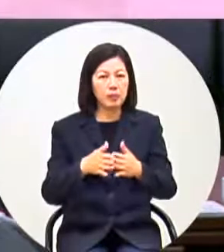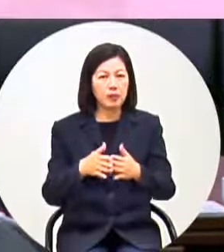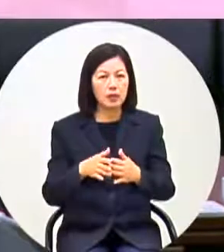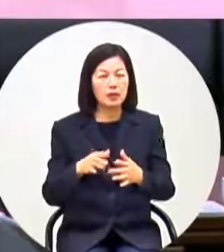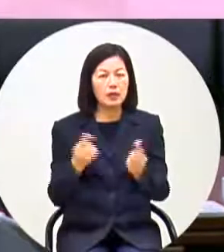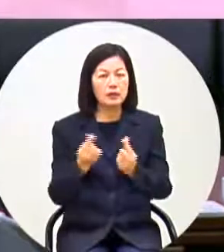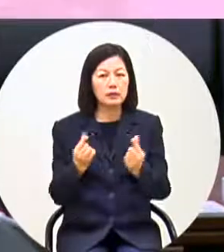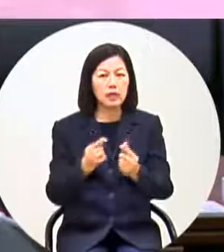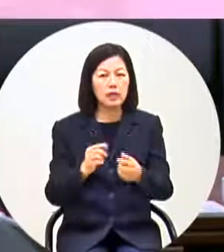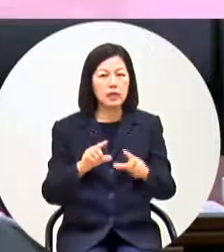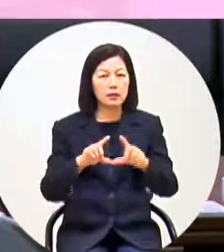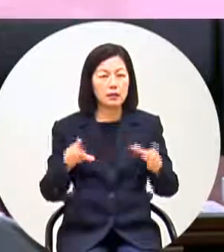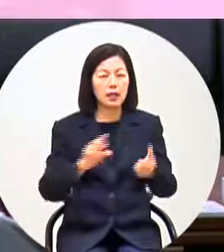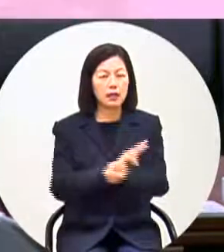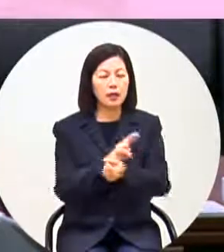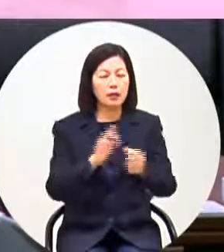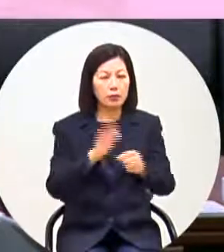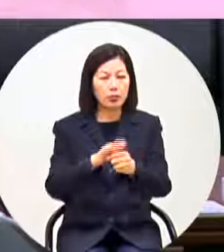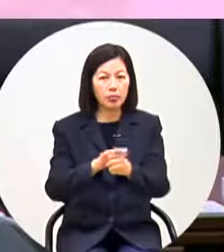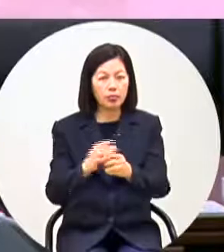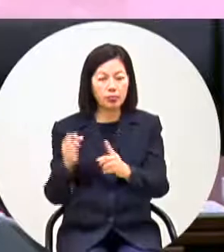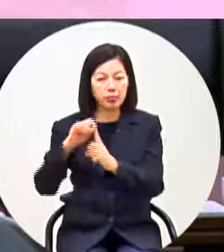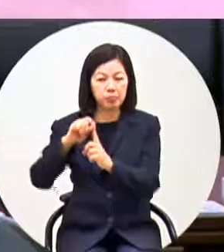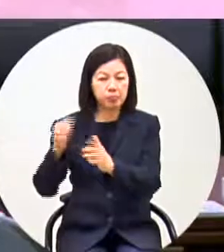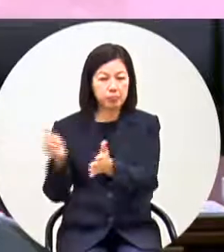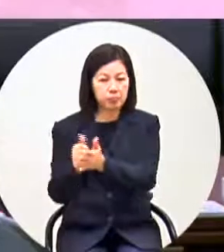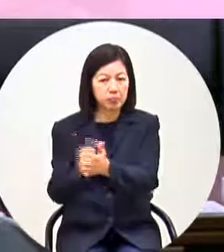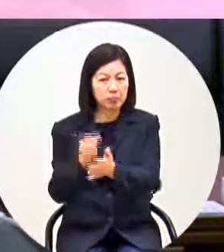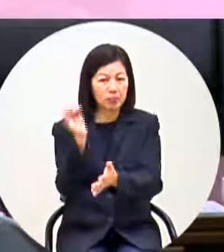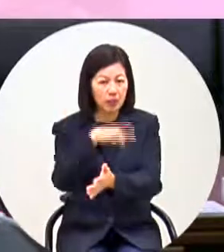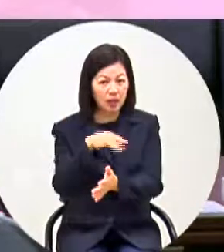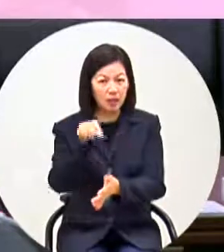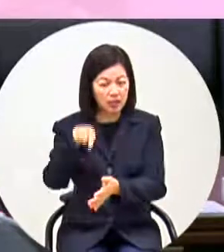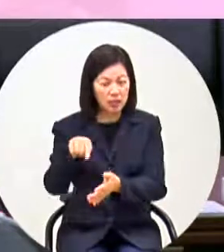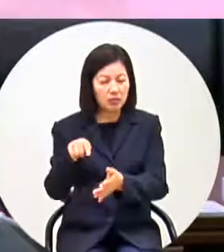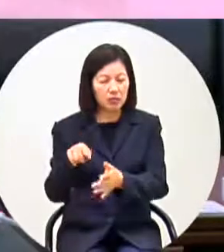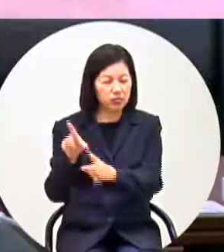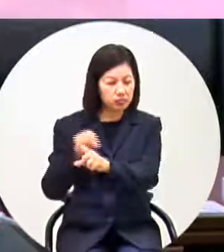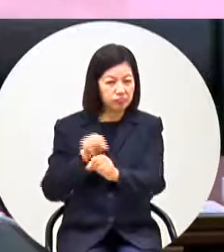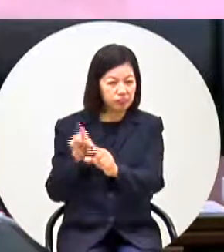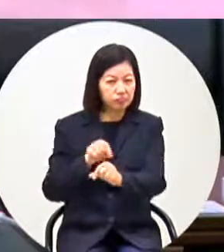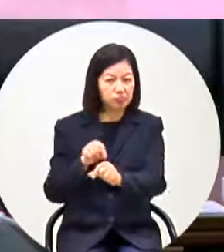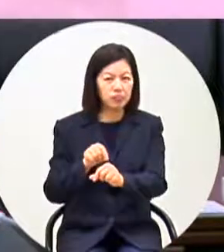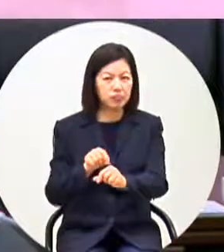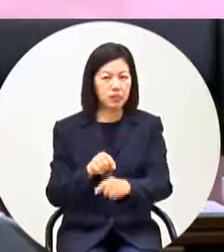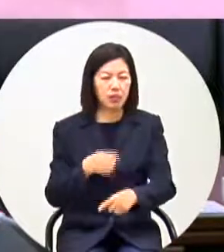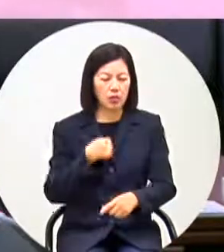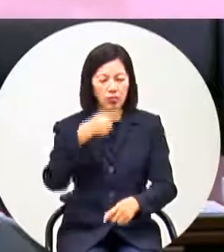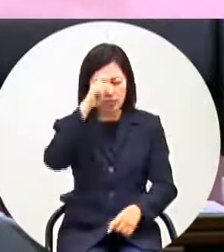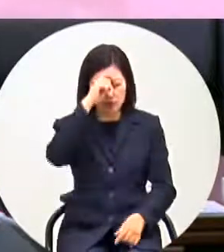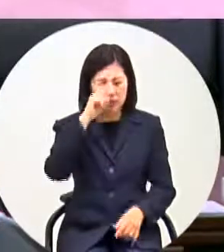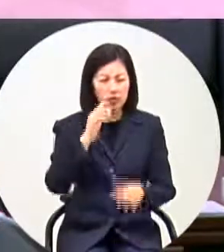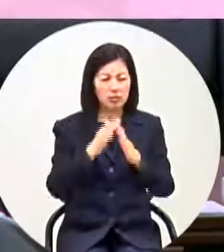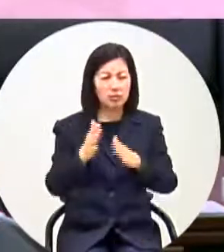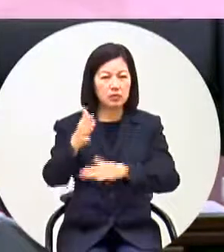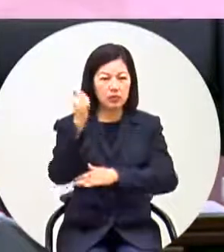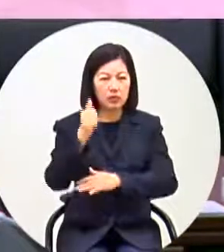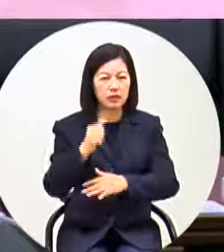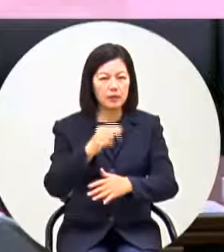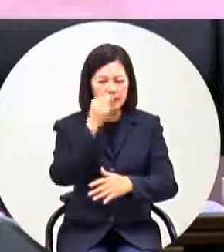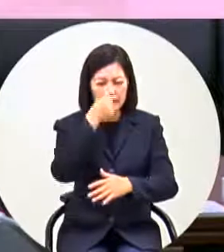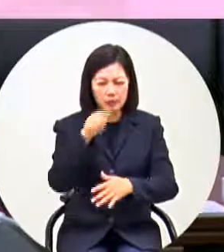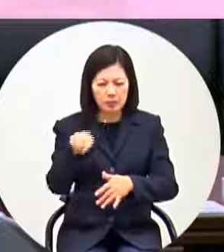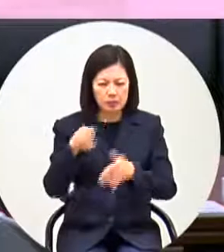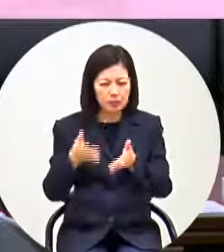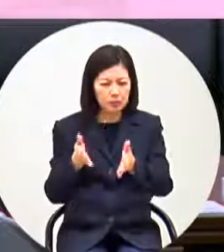乘啊。点点哦，所以本席里家哦，特别希望市长一定要特别来哦 来研